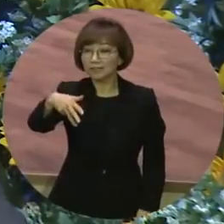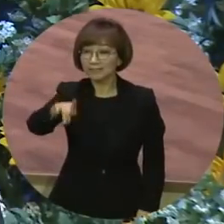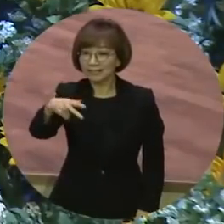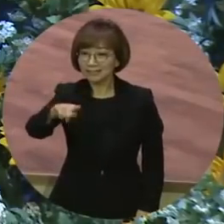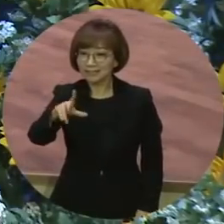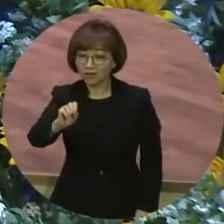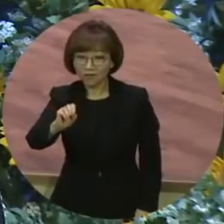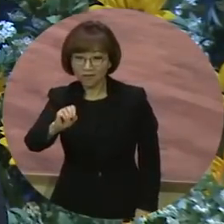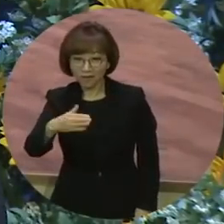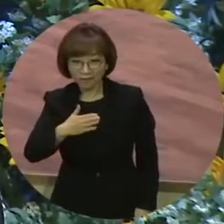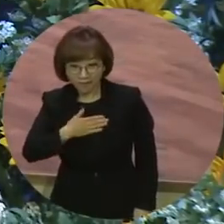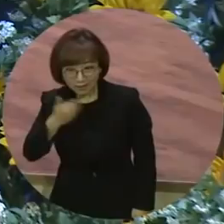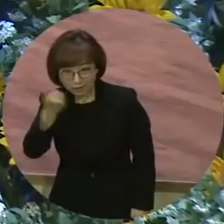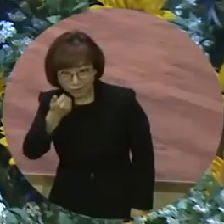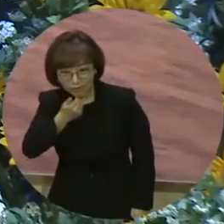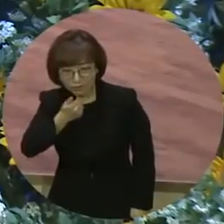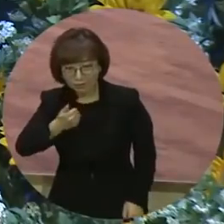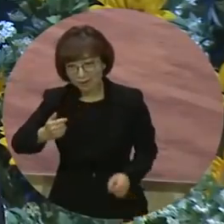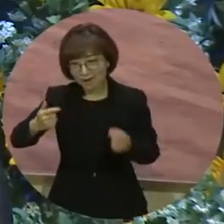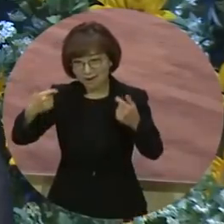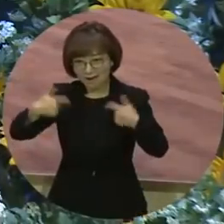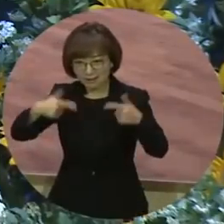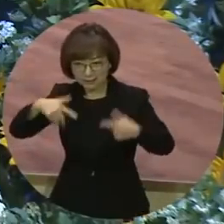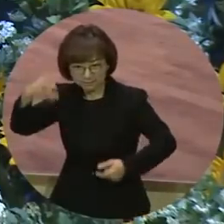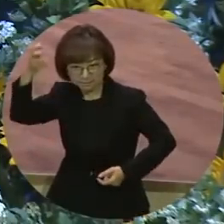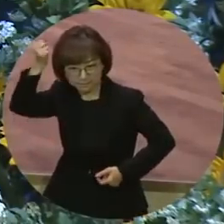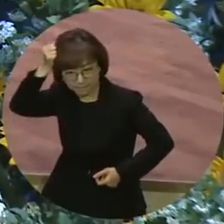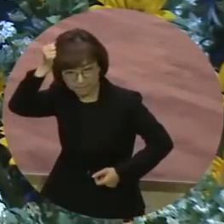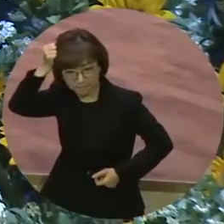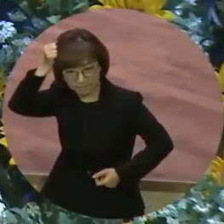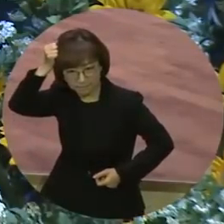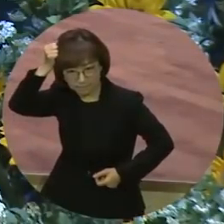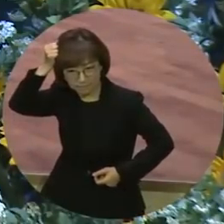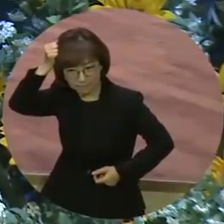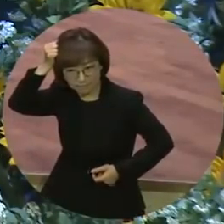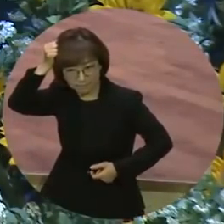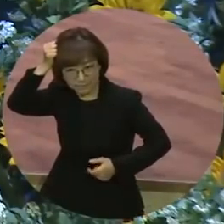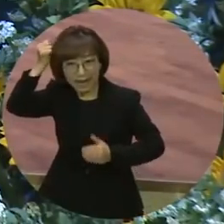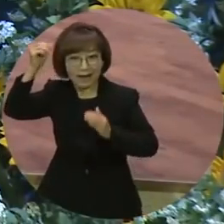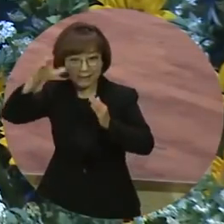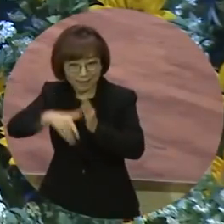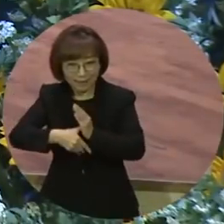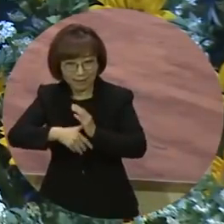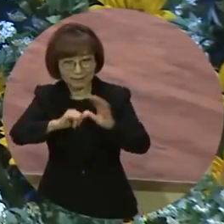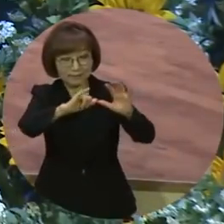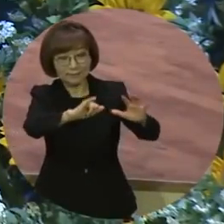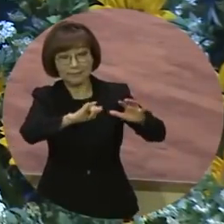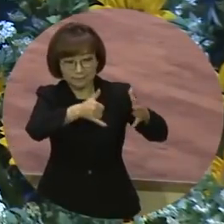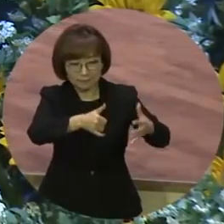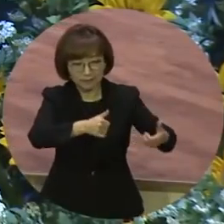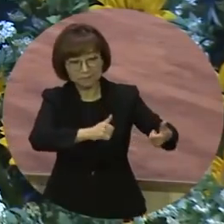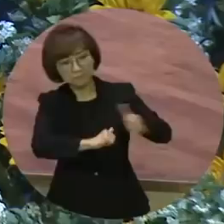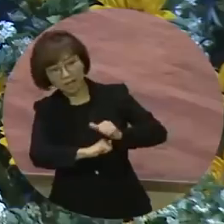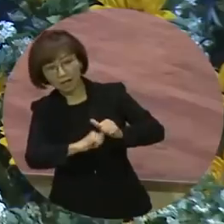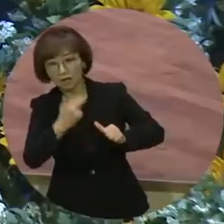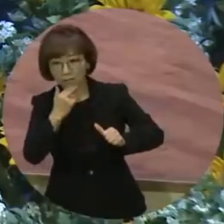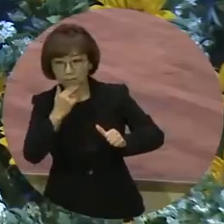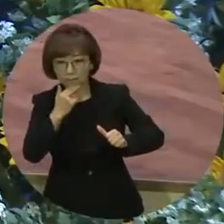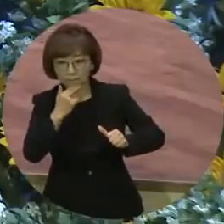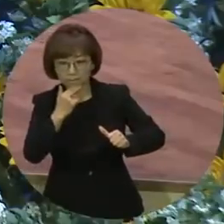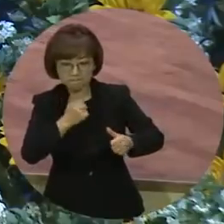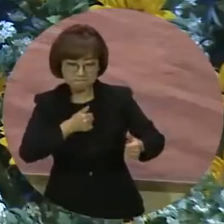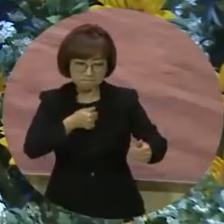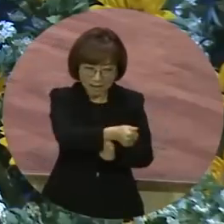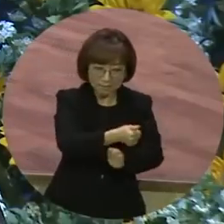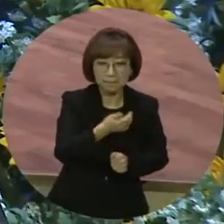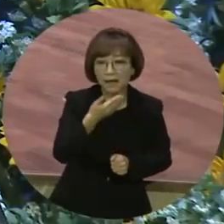신분 이걸로 확실하게 가지고 있어야 세상에서도 휘말리지 아니하고 절대 당하지 아니하고 이길